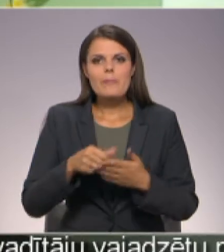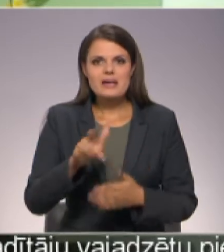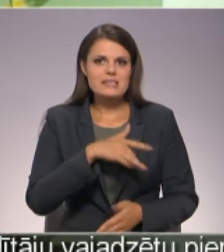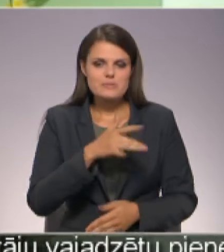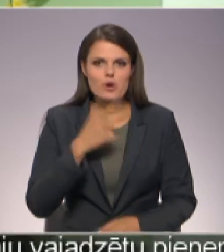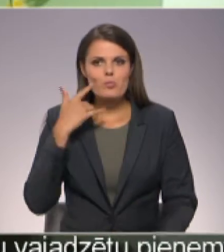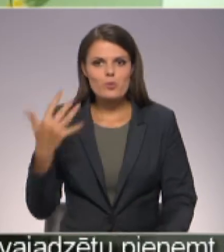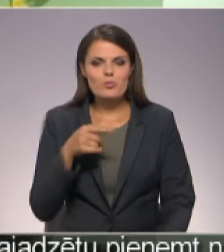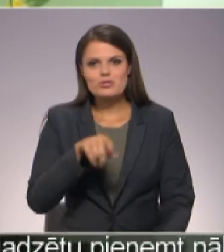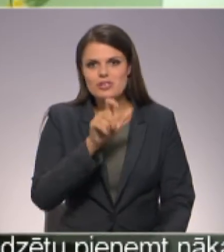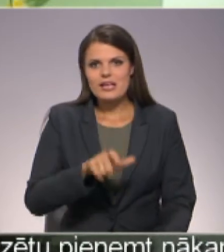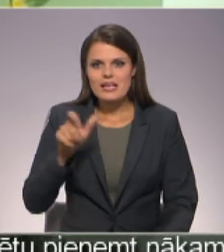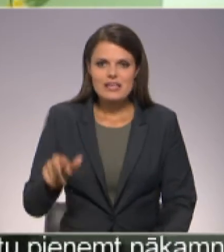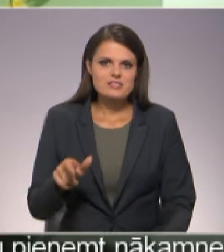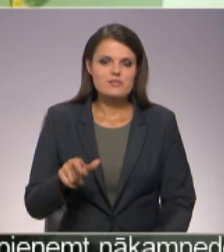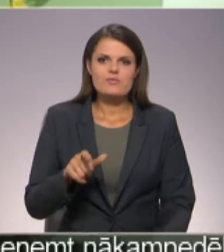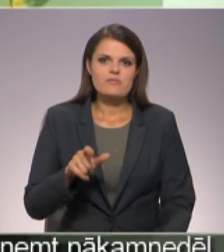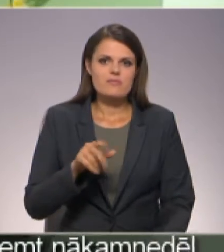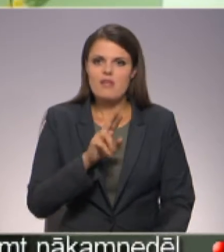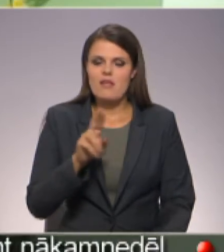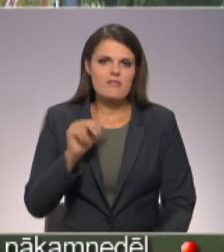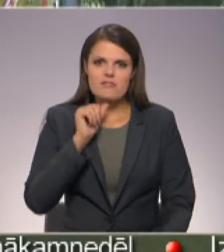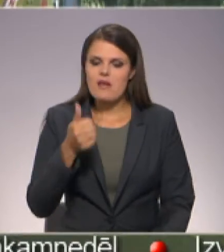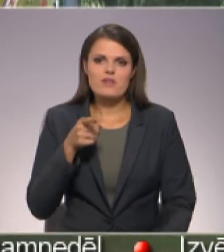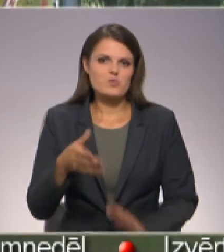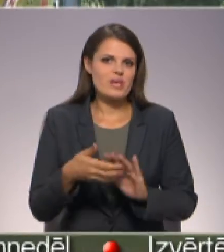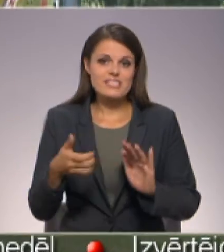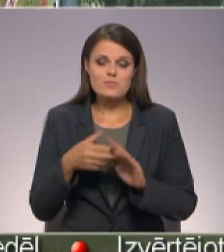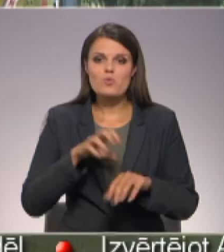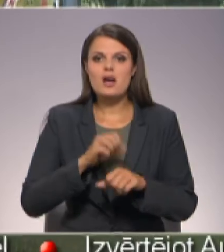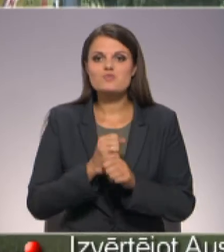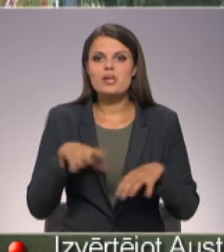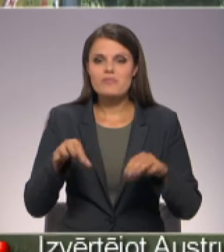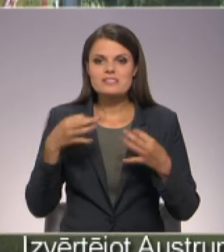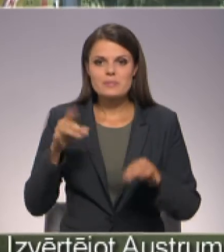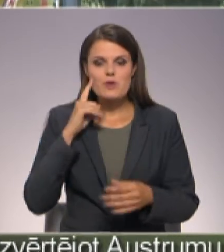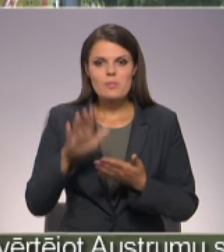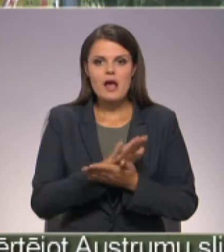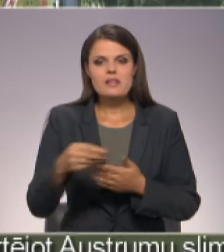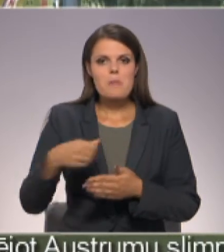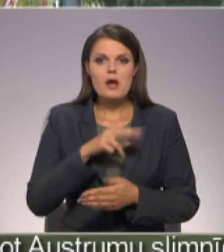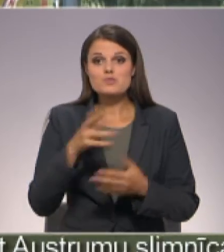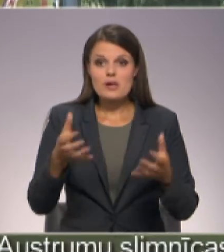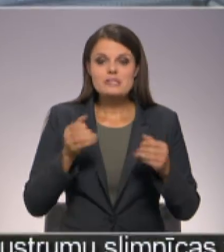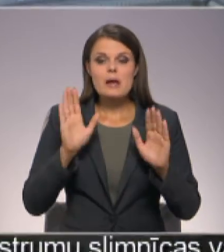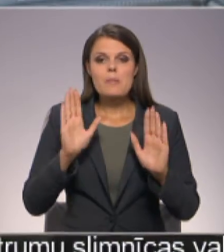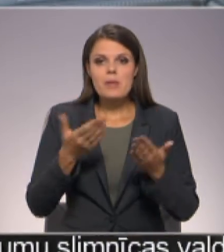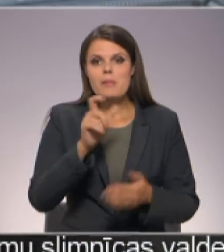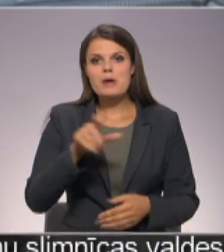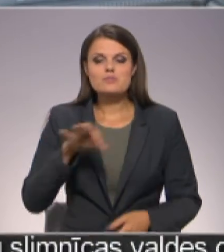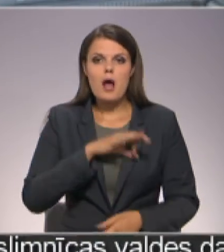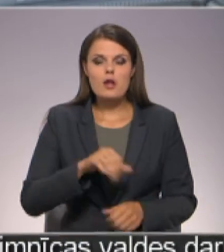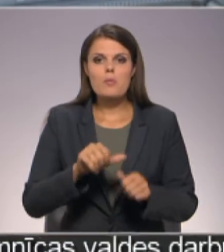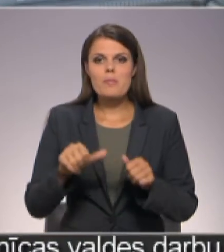pakalpojumi, domāju, šie iedzīvotāji kategorija ir praktiski nesasniedzama lieta. Ārsti darbu veiks brīvprātīgi un samaksu nesaņems, taču personāla atalgojumu